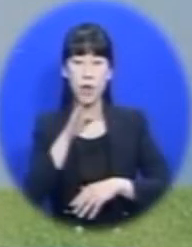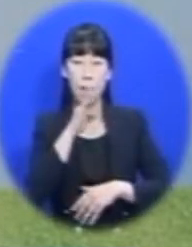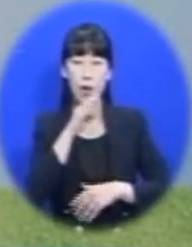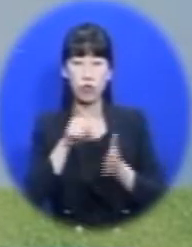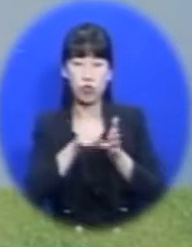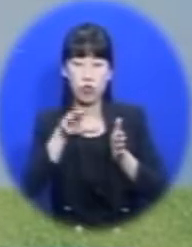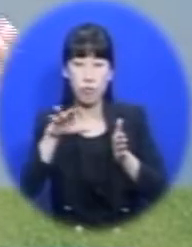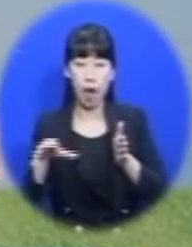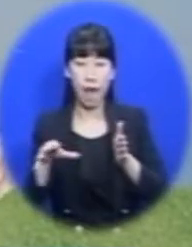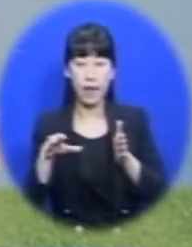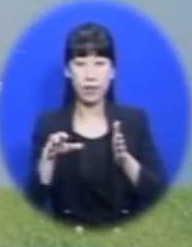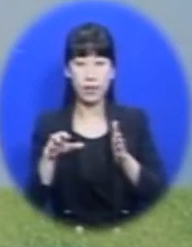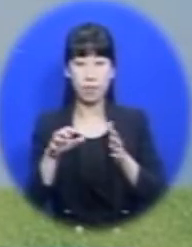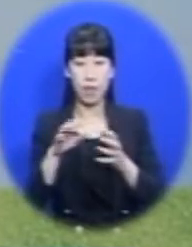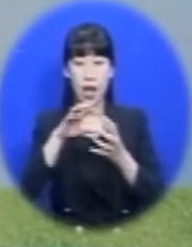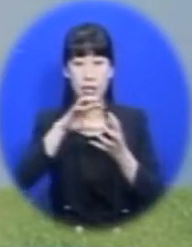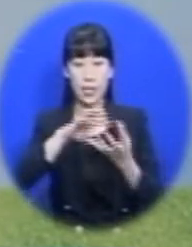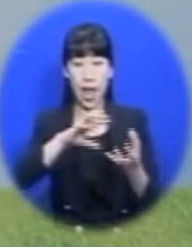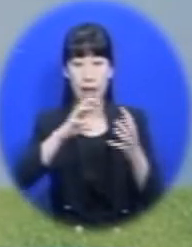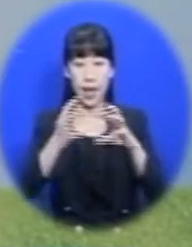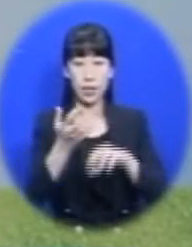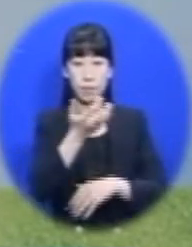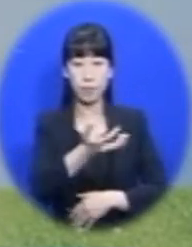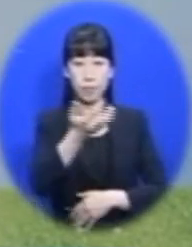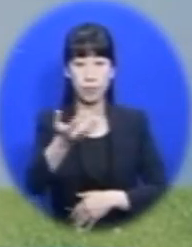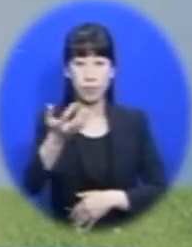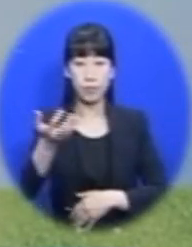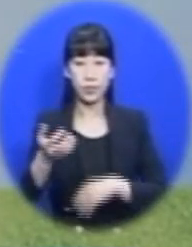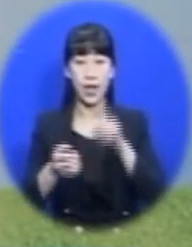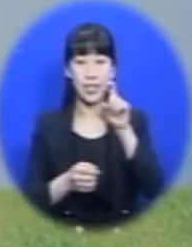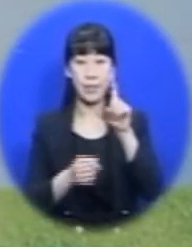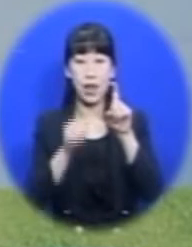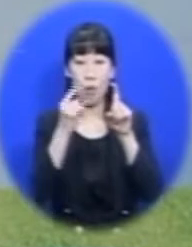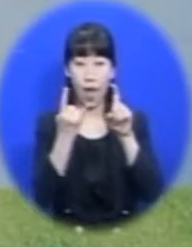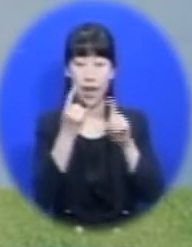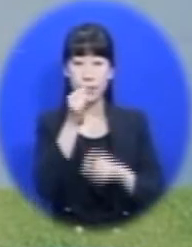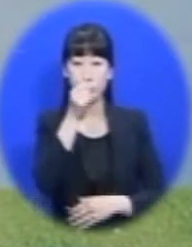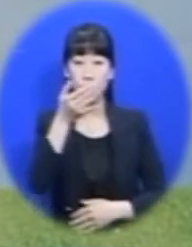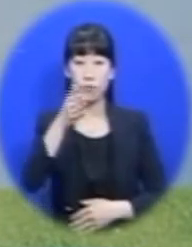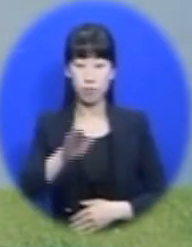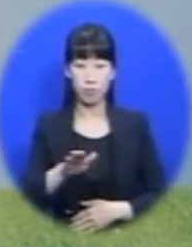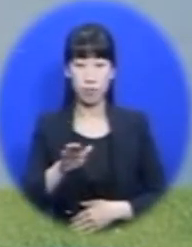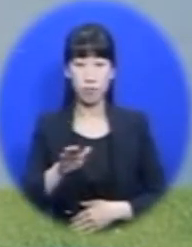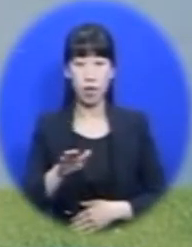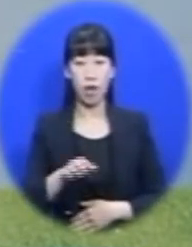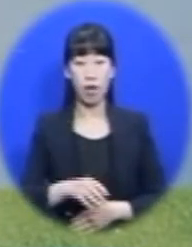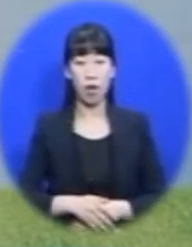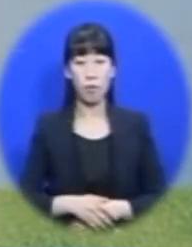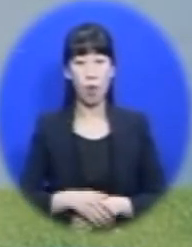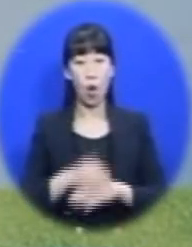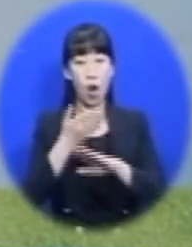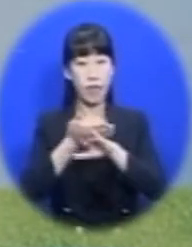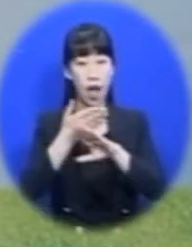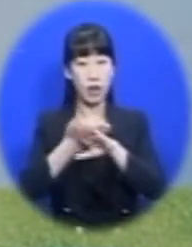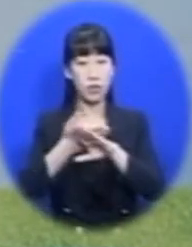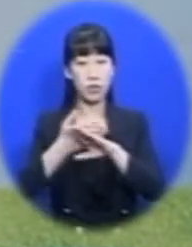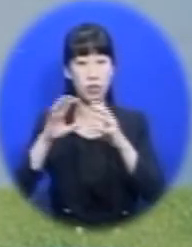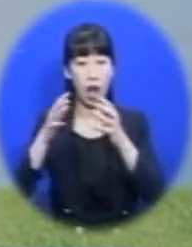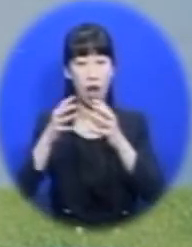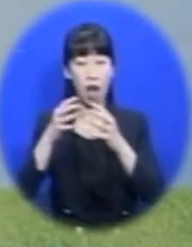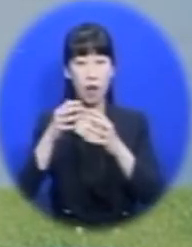11번째 전 세계에서 전시회가 있었는데 타임즈나 또는 BBC 방송이나